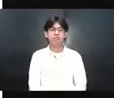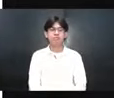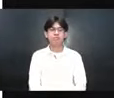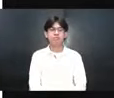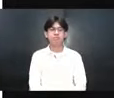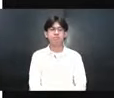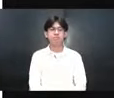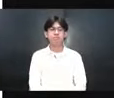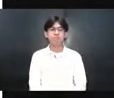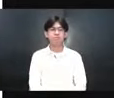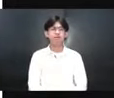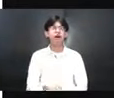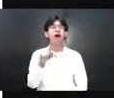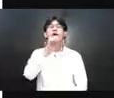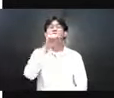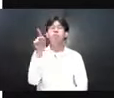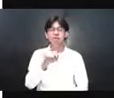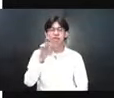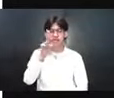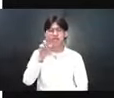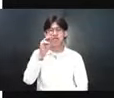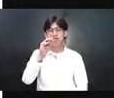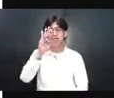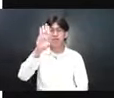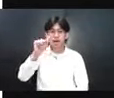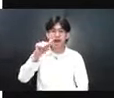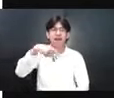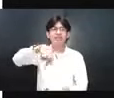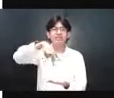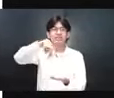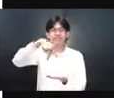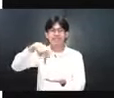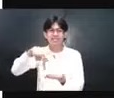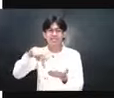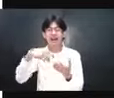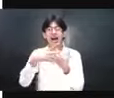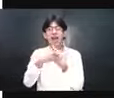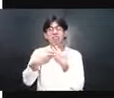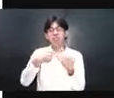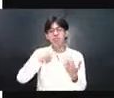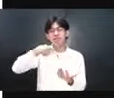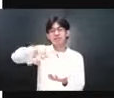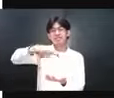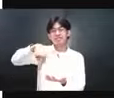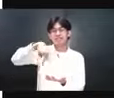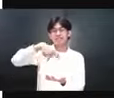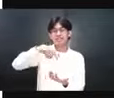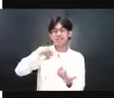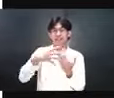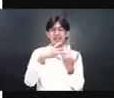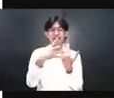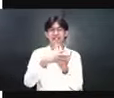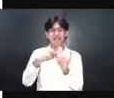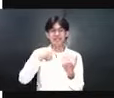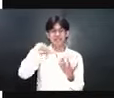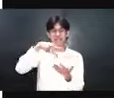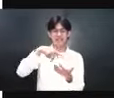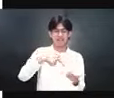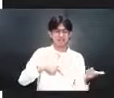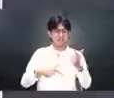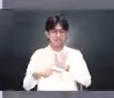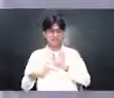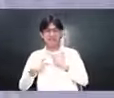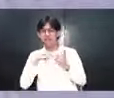Zumba instructor. Ikaw talaga masusunod dyan, di ba? Kung di sumunod sa'yo, ba't pa